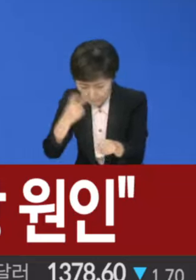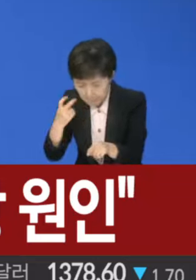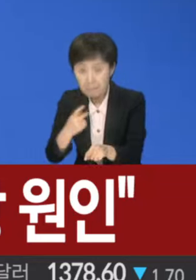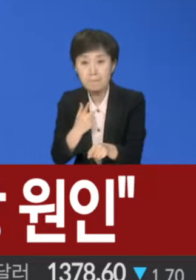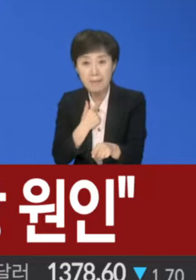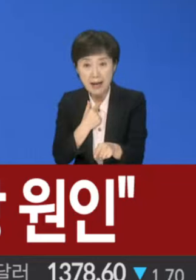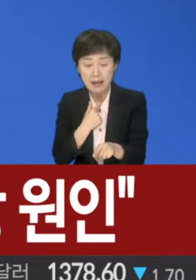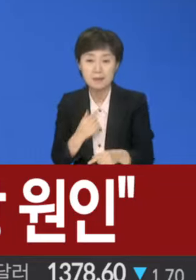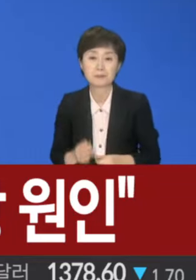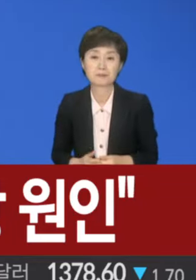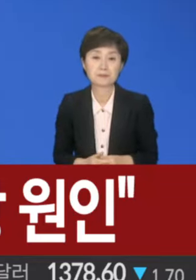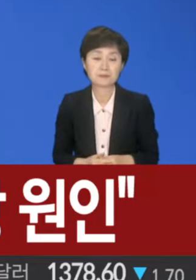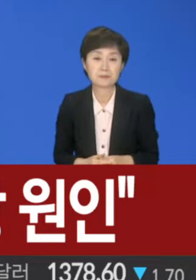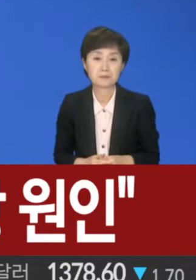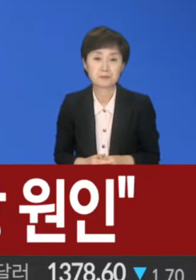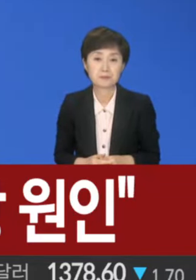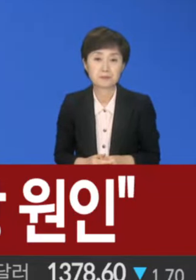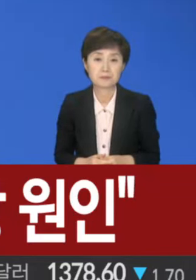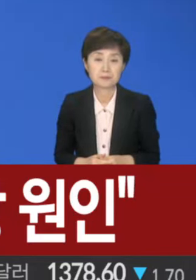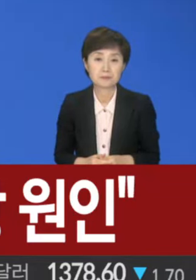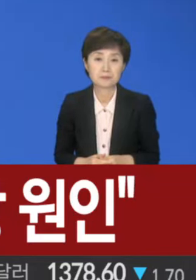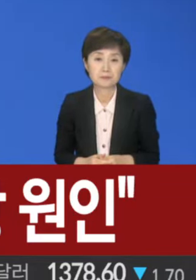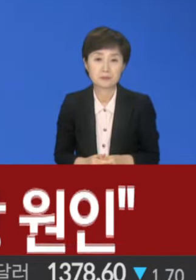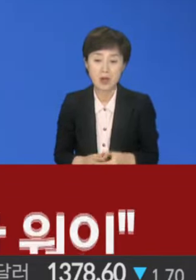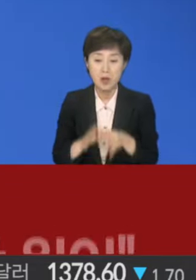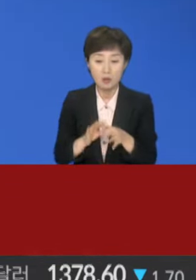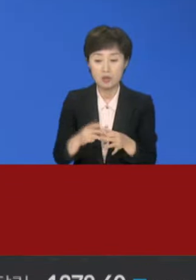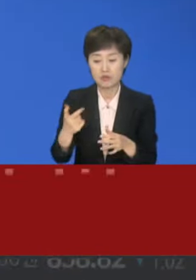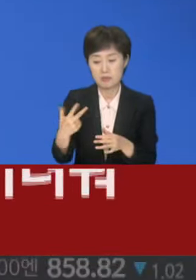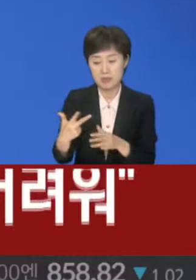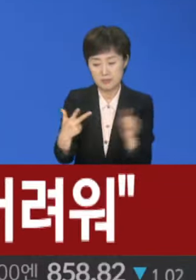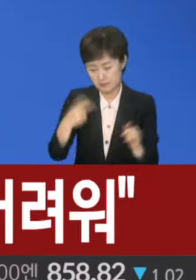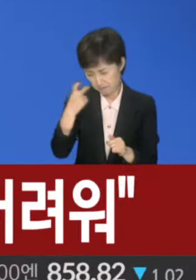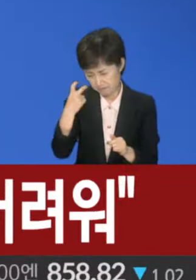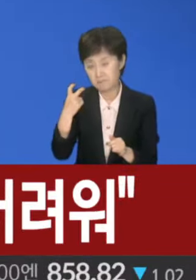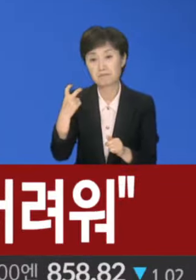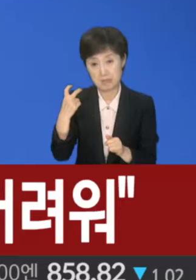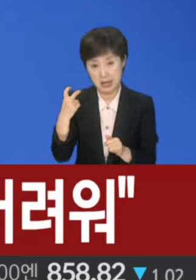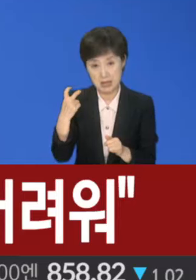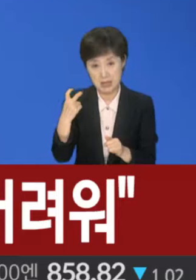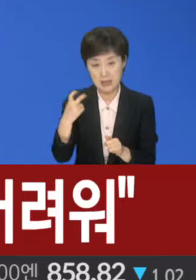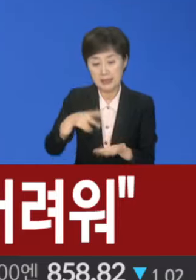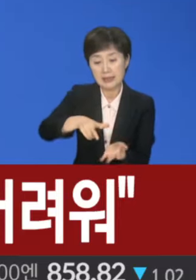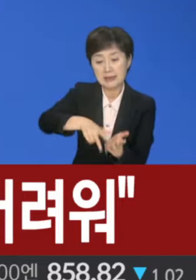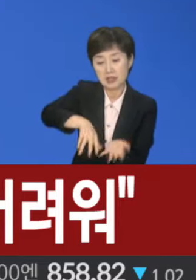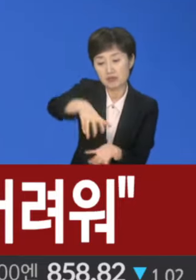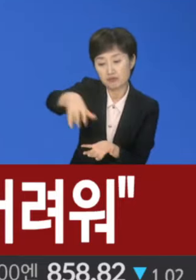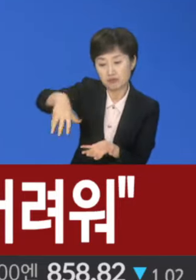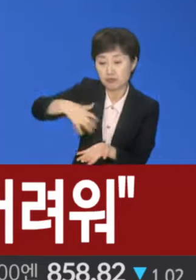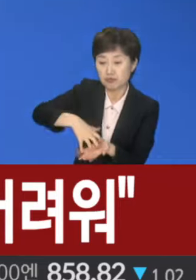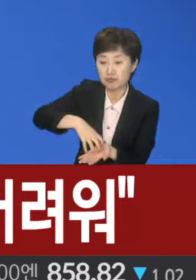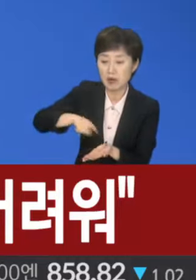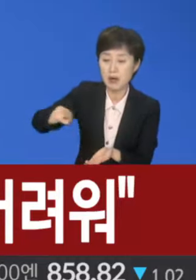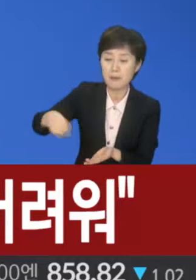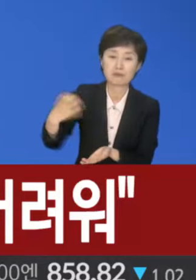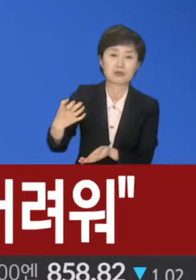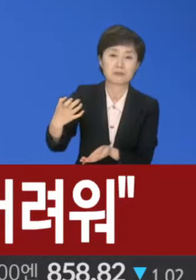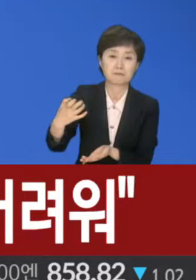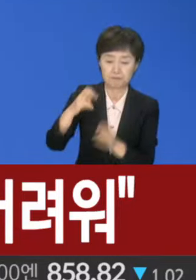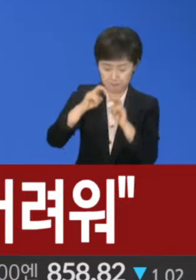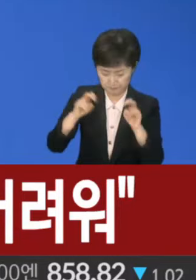조사를 실시하였습니다. 관련자 67명을 조사하였고 확보한 자료 190여 점 등의 분석은